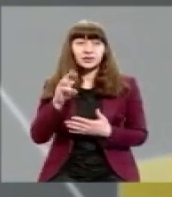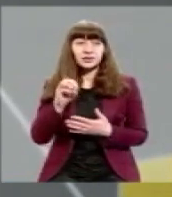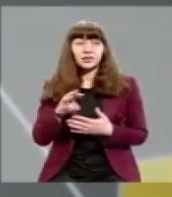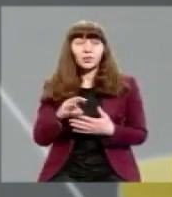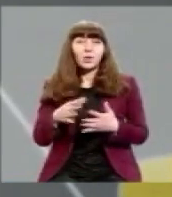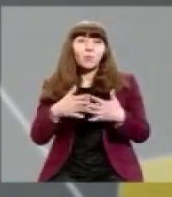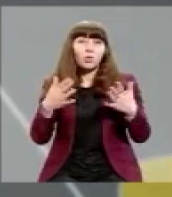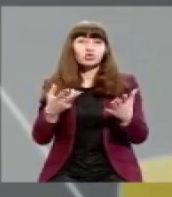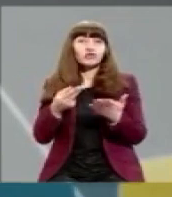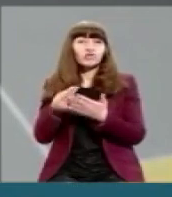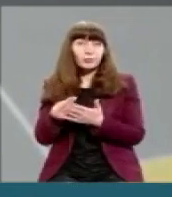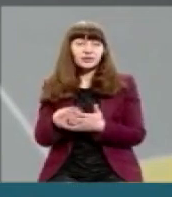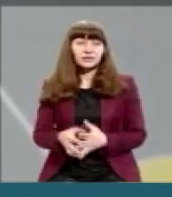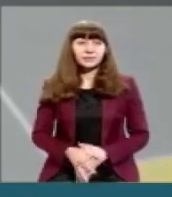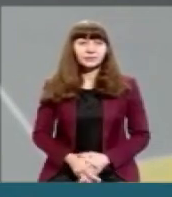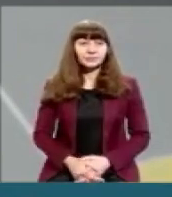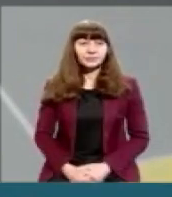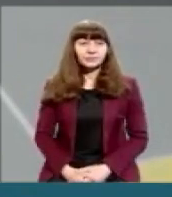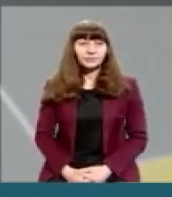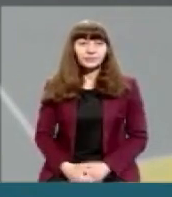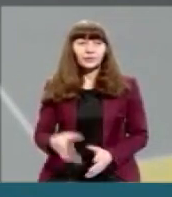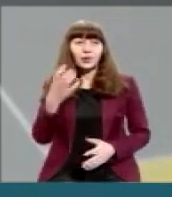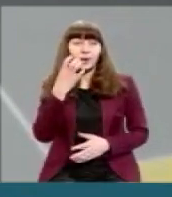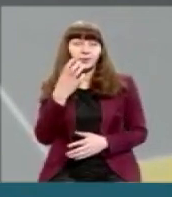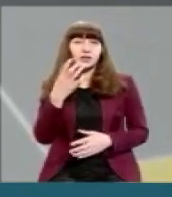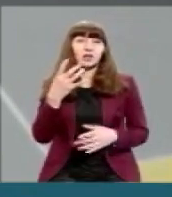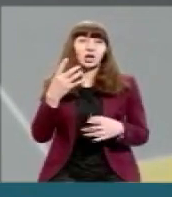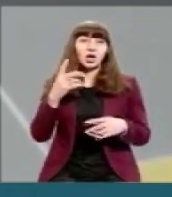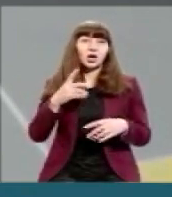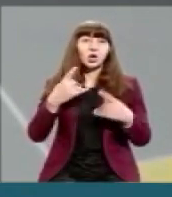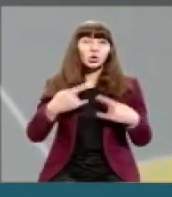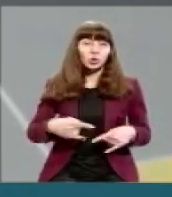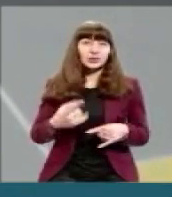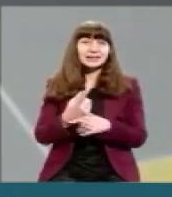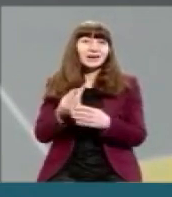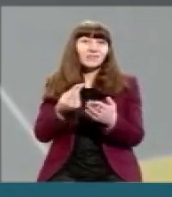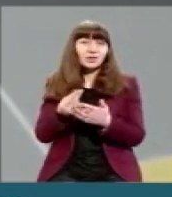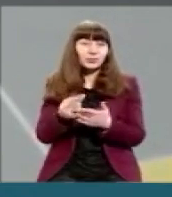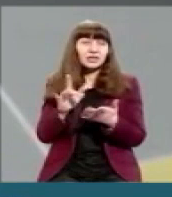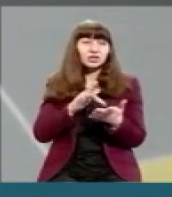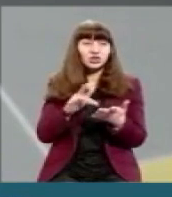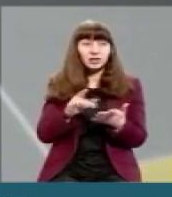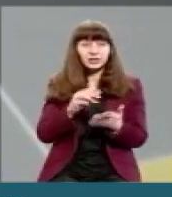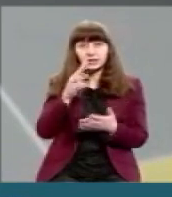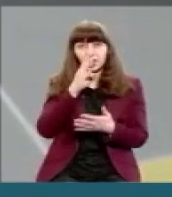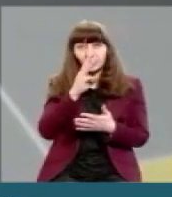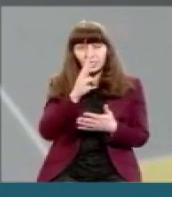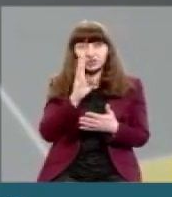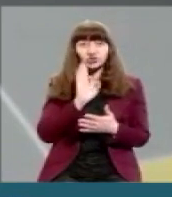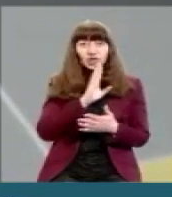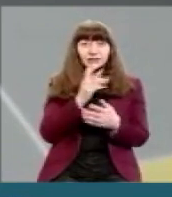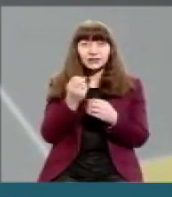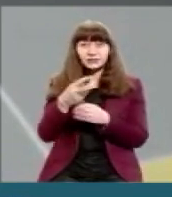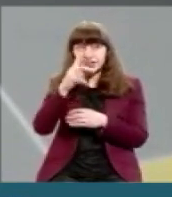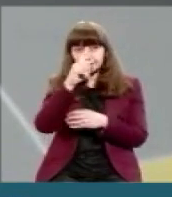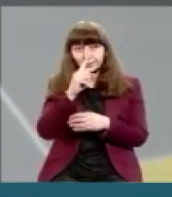размер данных выплат. По беременности и родам данная выплата она рассчитывается из дохода женщины за